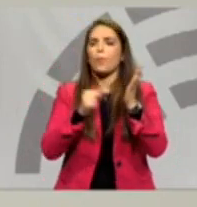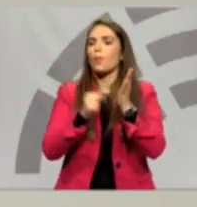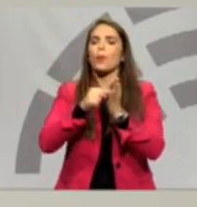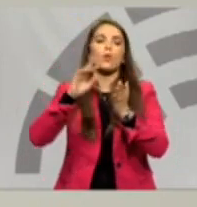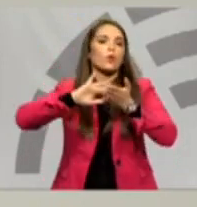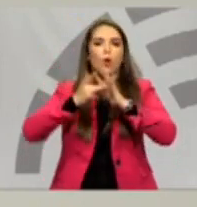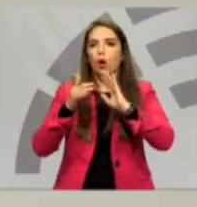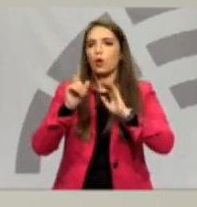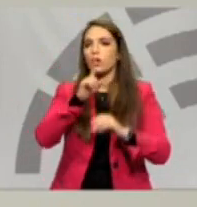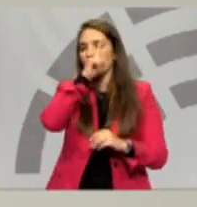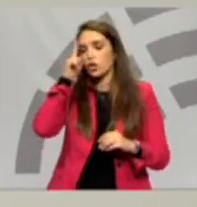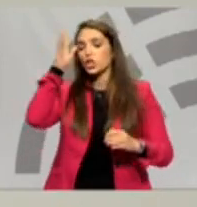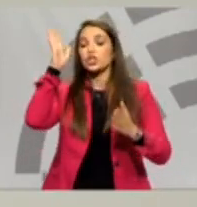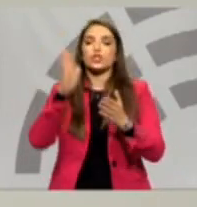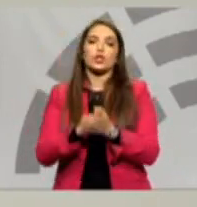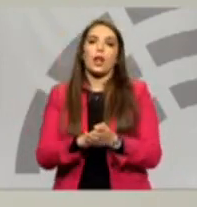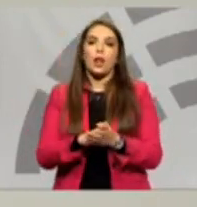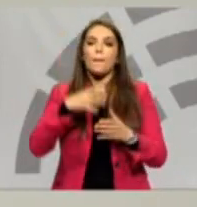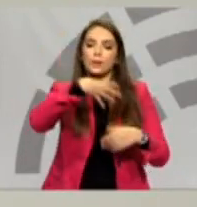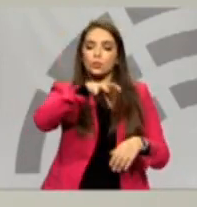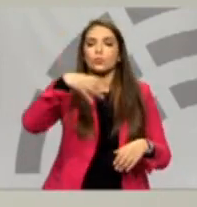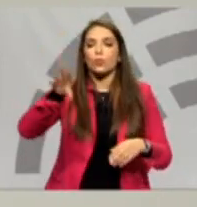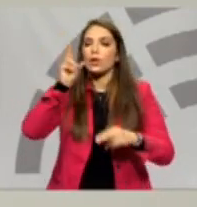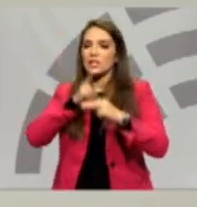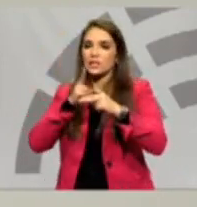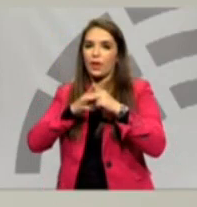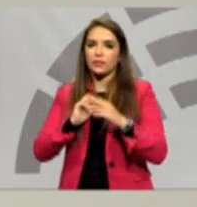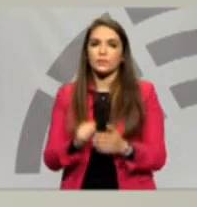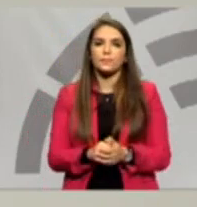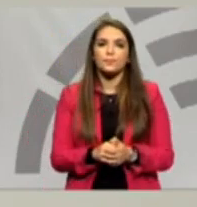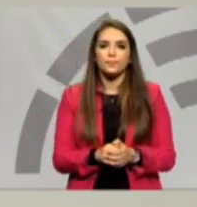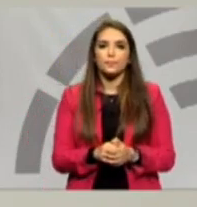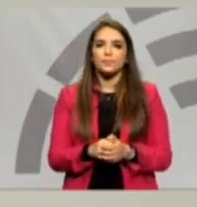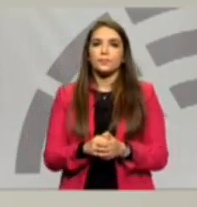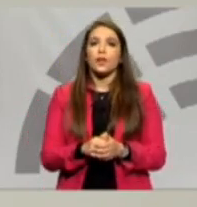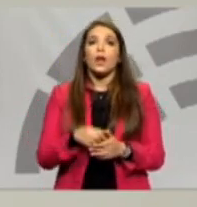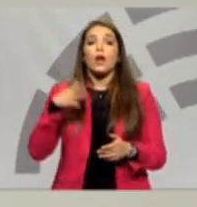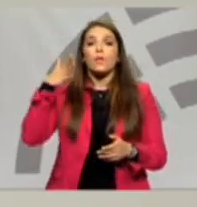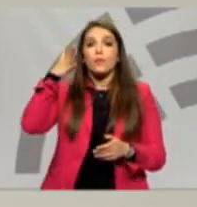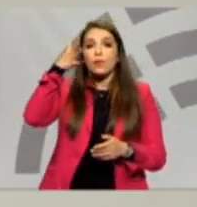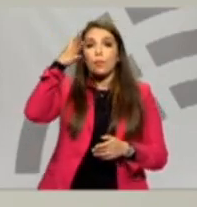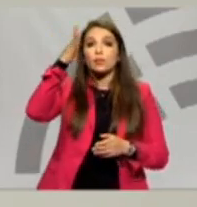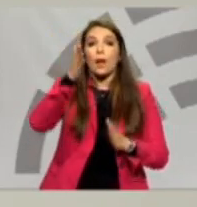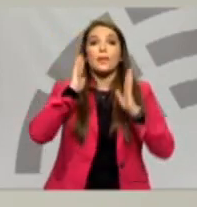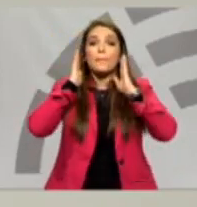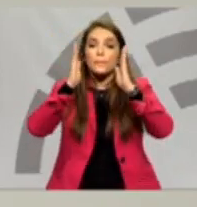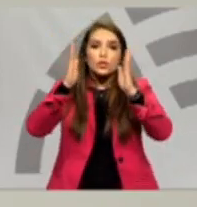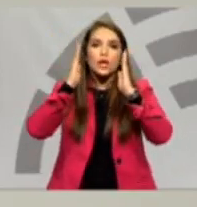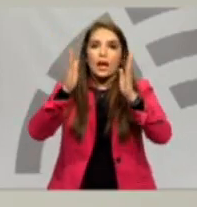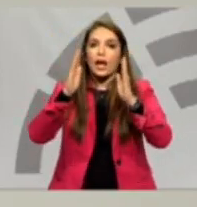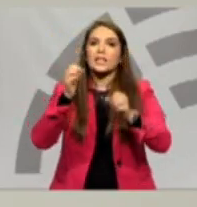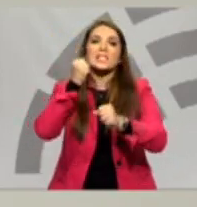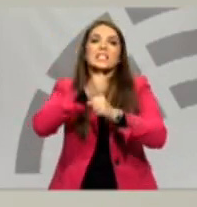والفئران والعين والمنزل شاكر والخزانات وعين تركيا و بس يكون تركيزي على خدمه الشباب